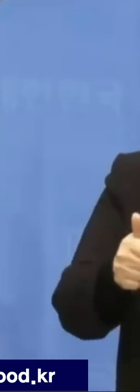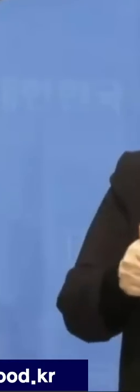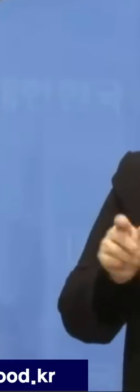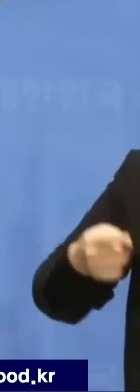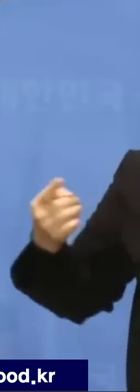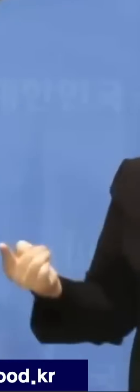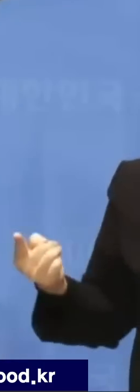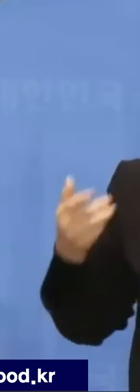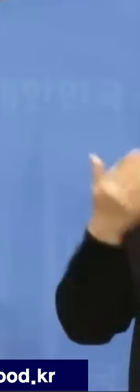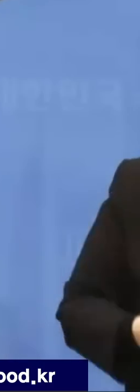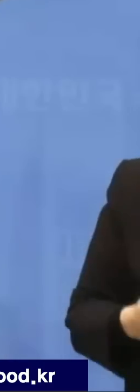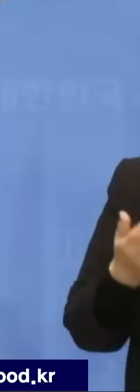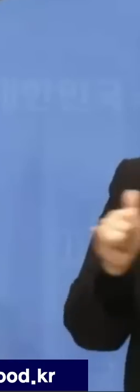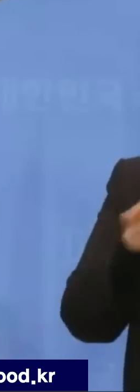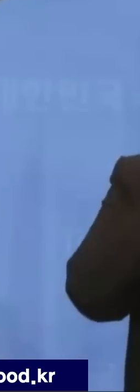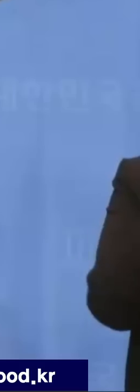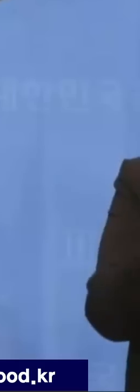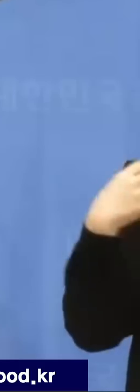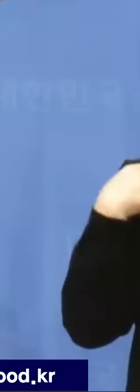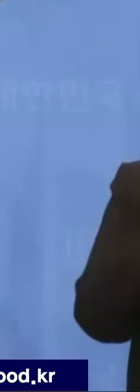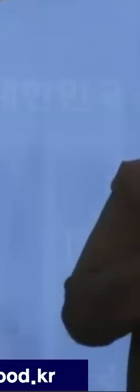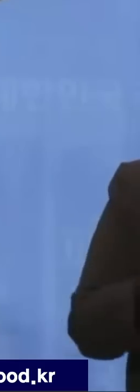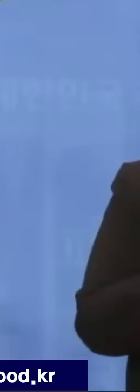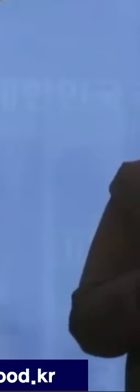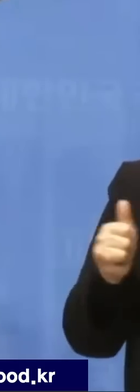사무국장님이시고요. 또 나머지 두 분은 실무자,